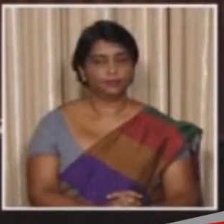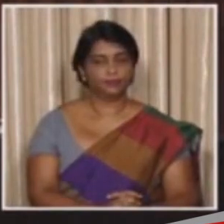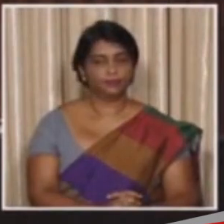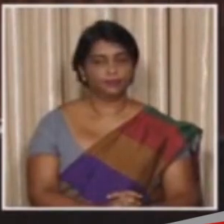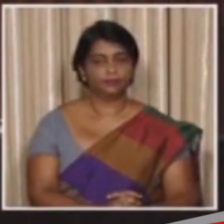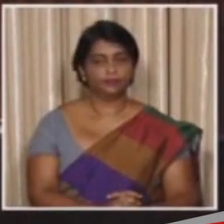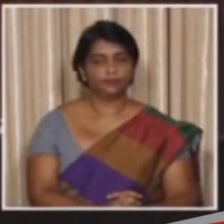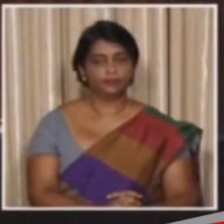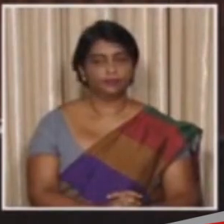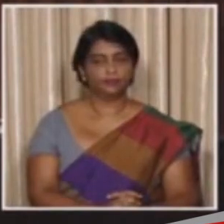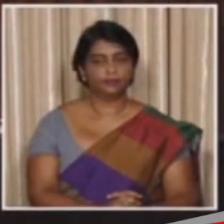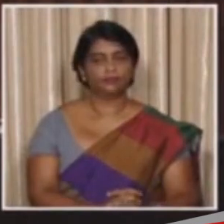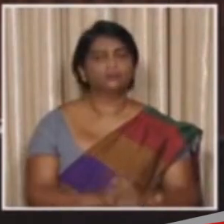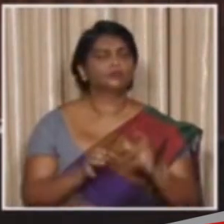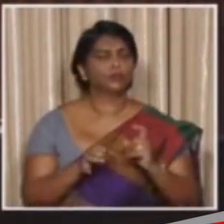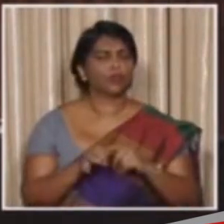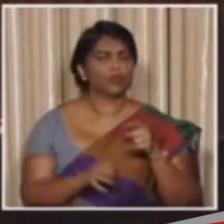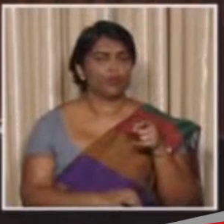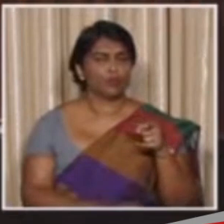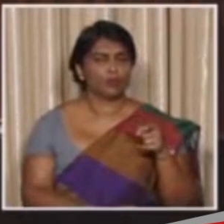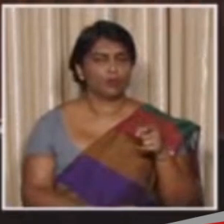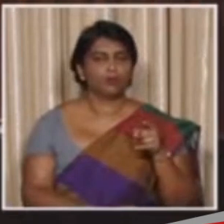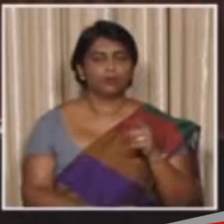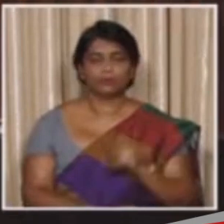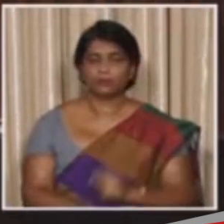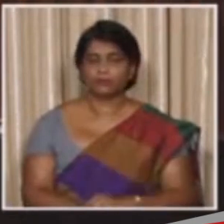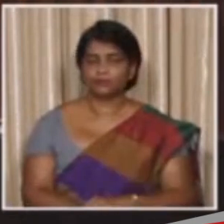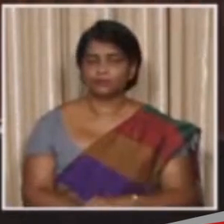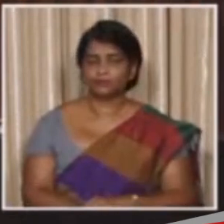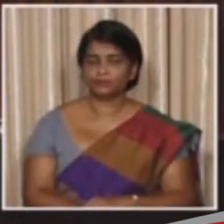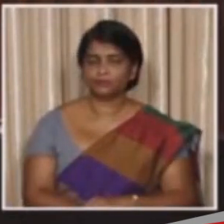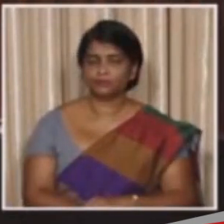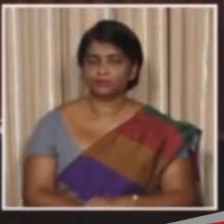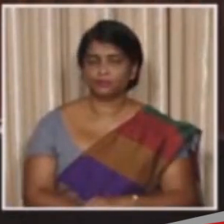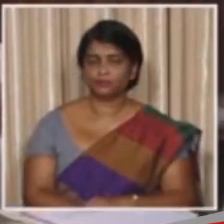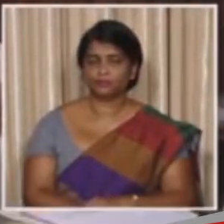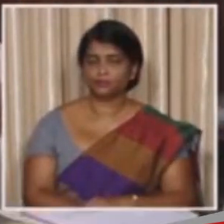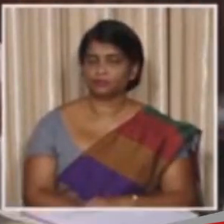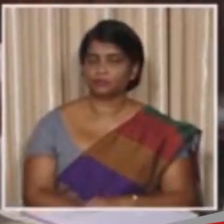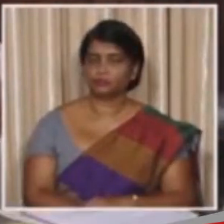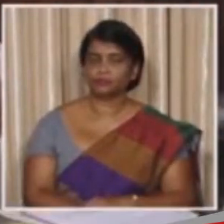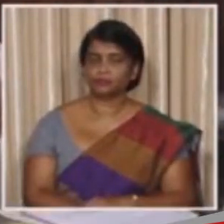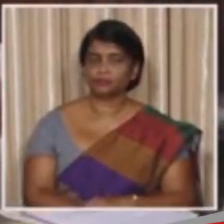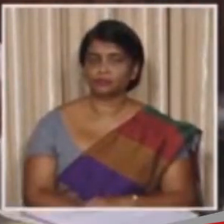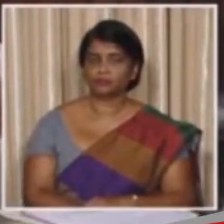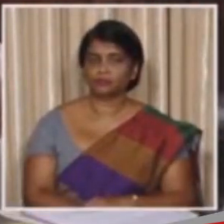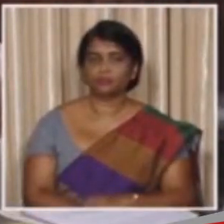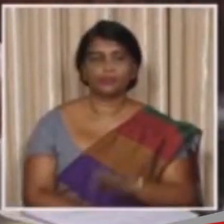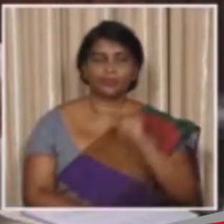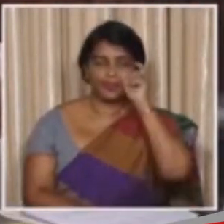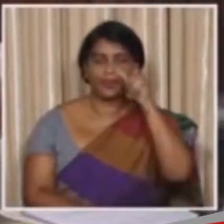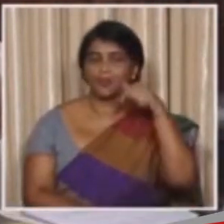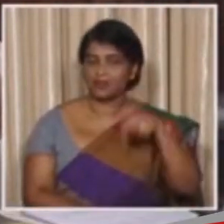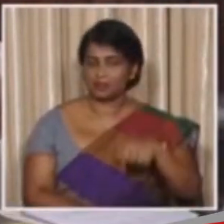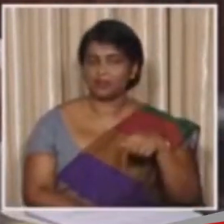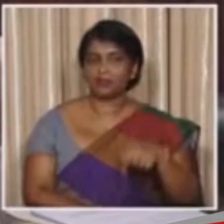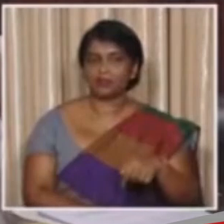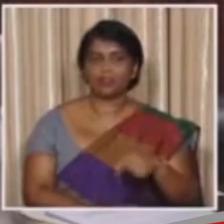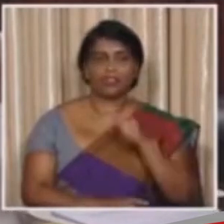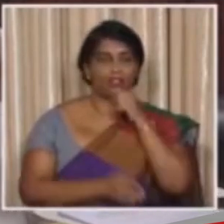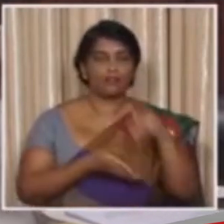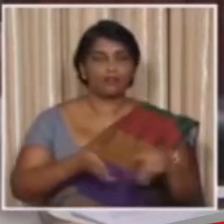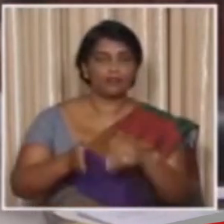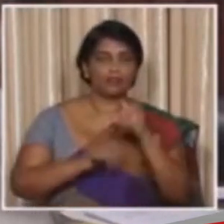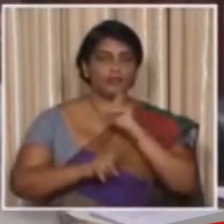ඔව් මොකද්ද පොයින්ට් එක මට පොඩ්ඩක් මෙතන දැන් බලන්න අද වාරි මාර්ග